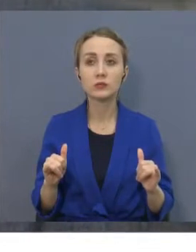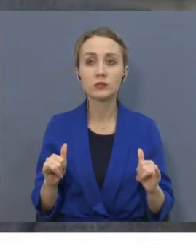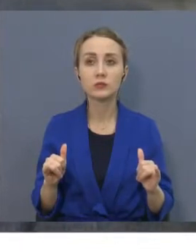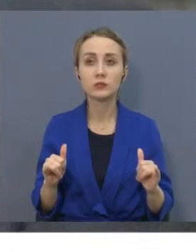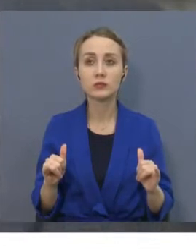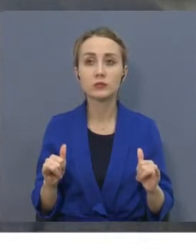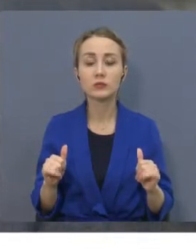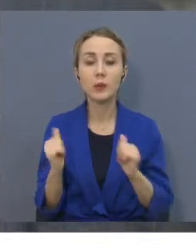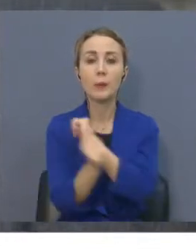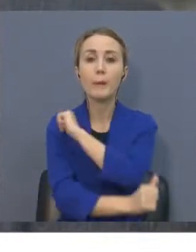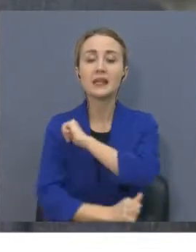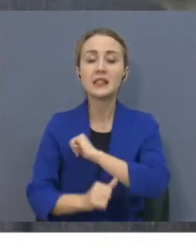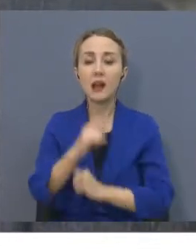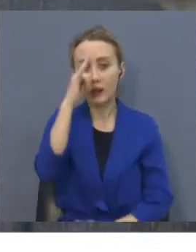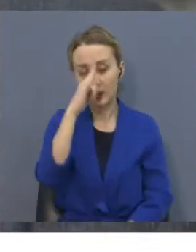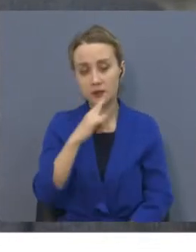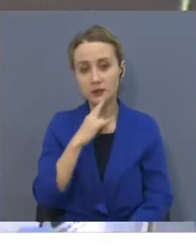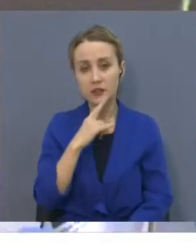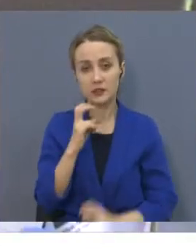продукции именно казахстанского производства.